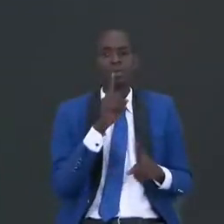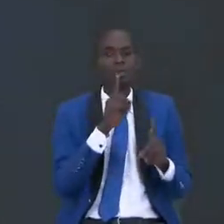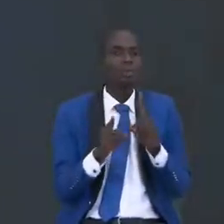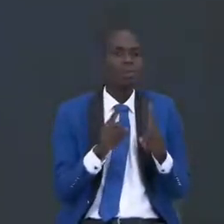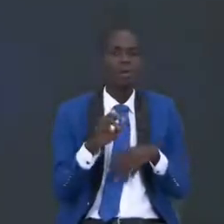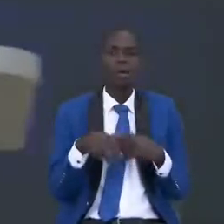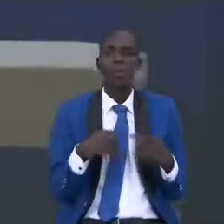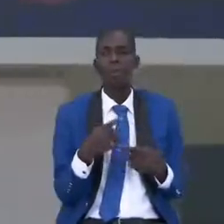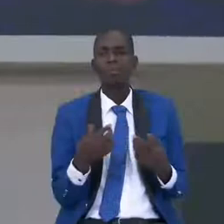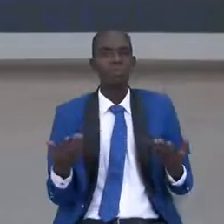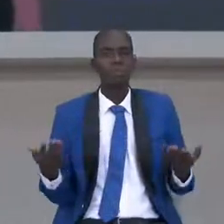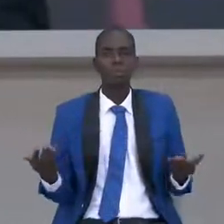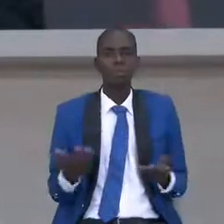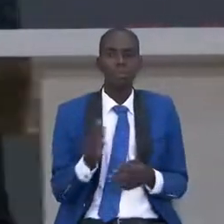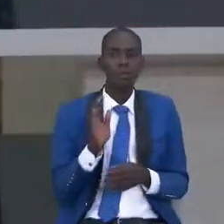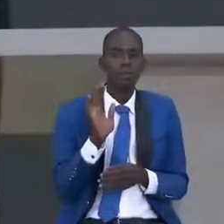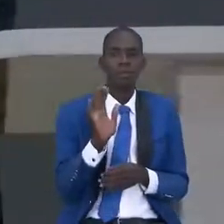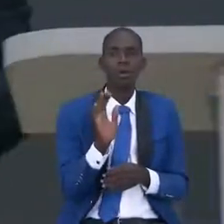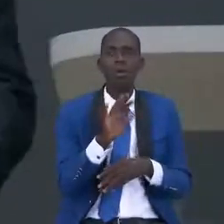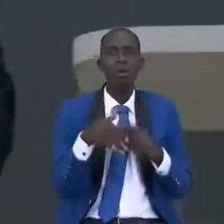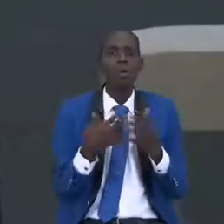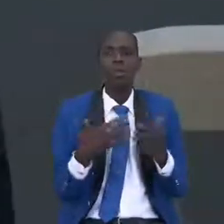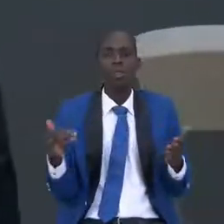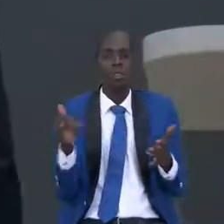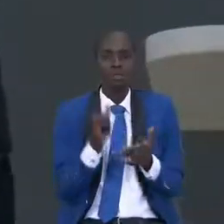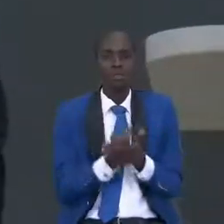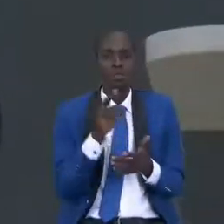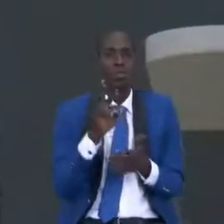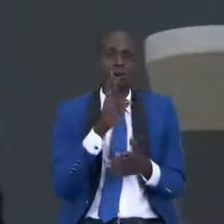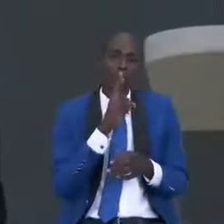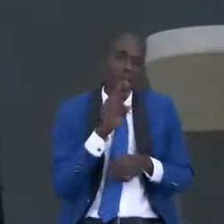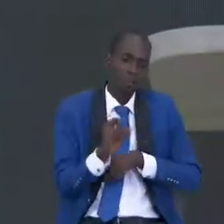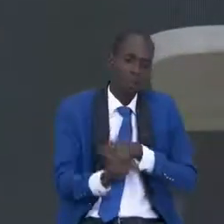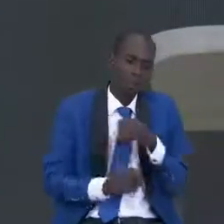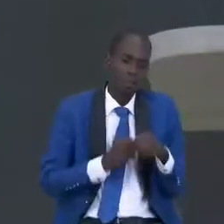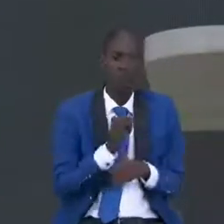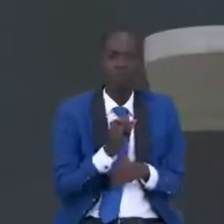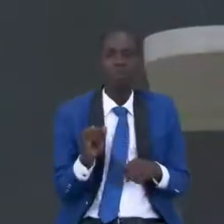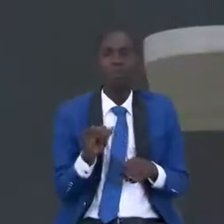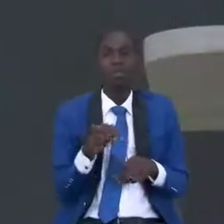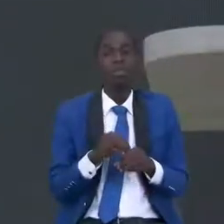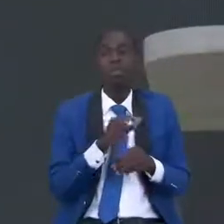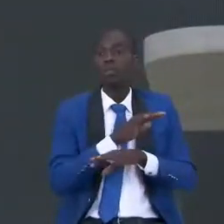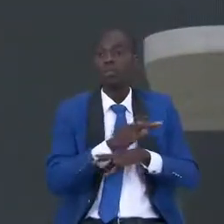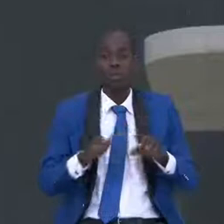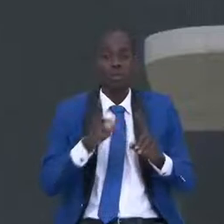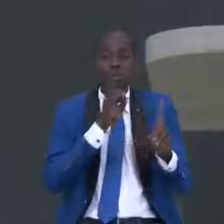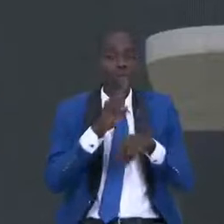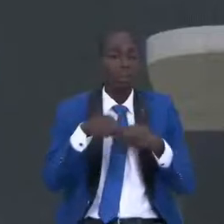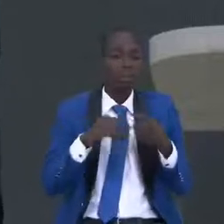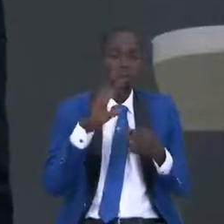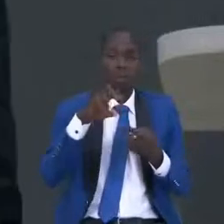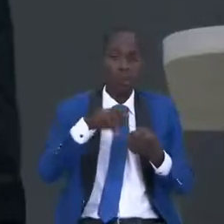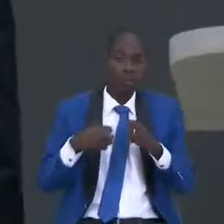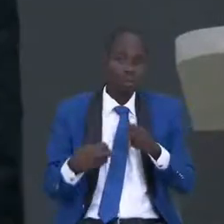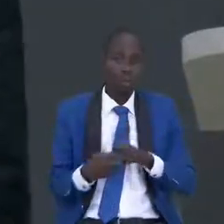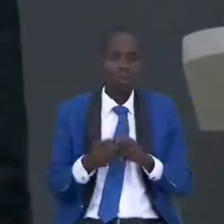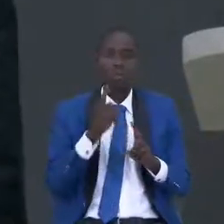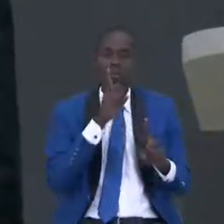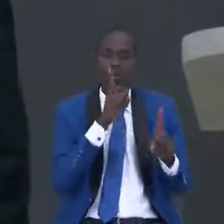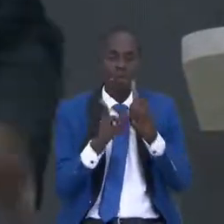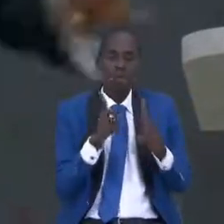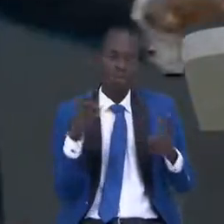Vous parlez de ce que vous endurez. Ne parlez plus de la montagne. Parlez à la